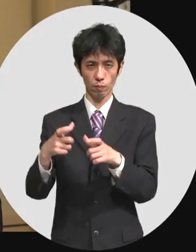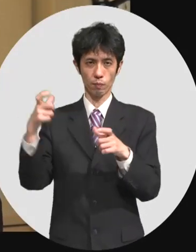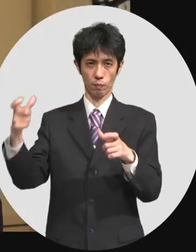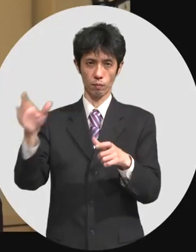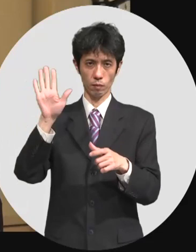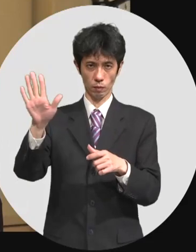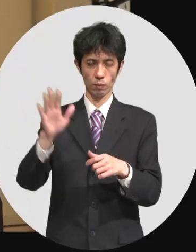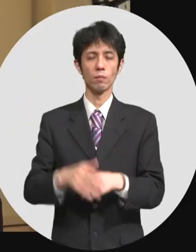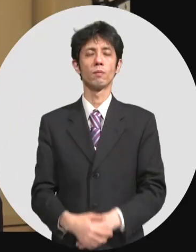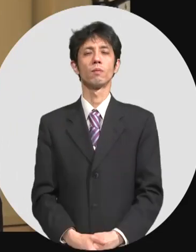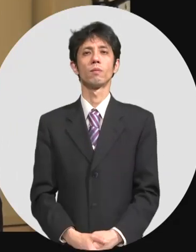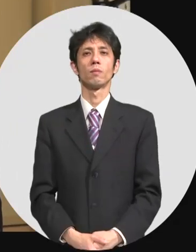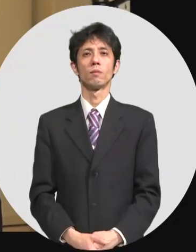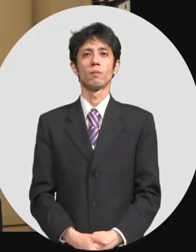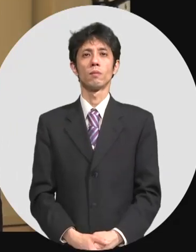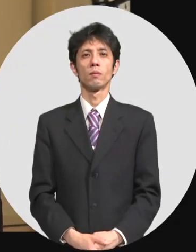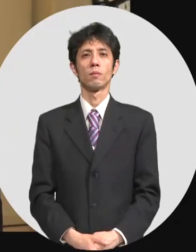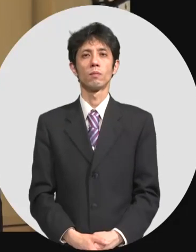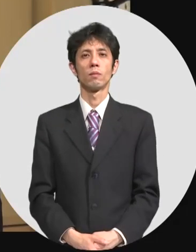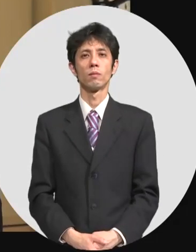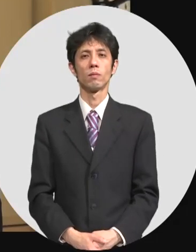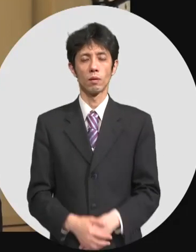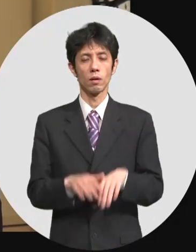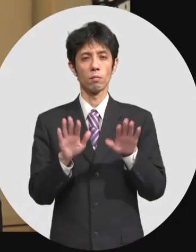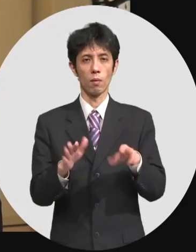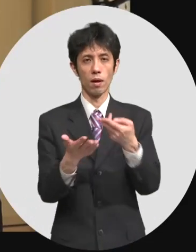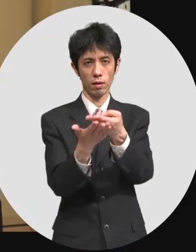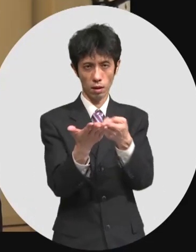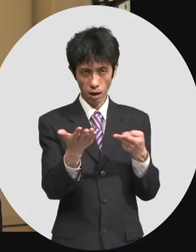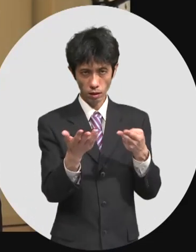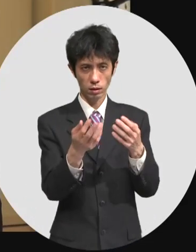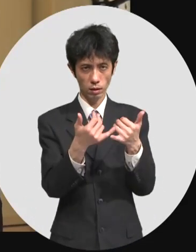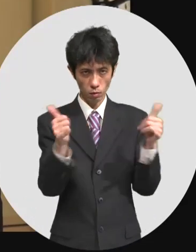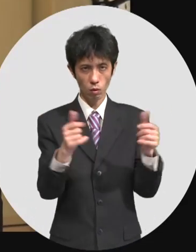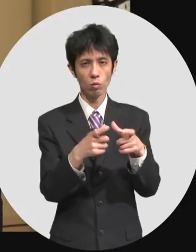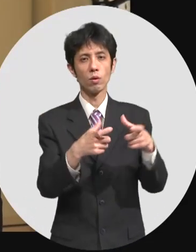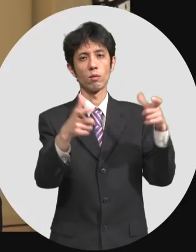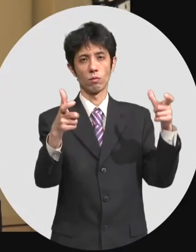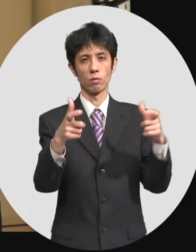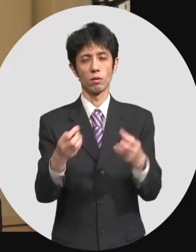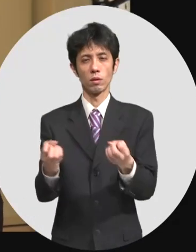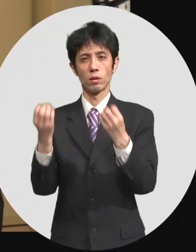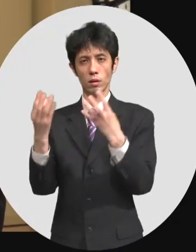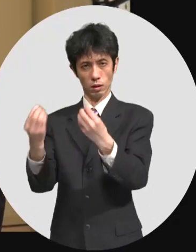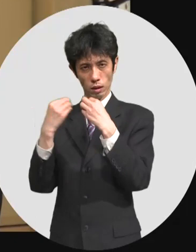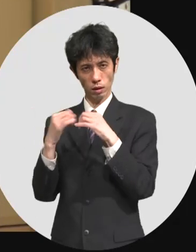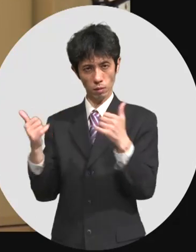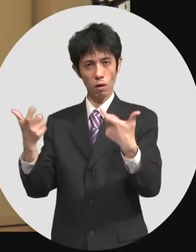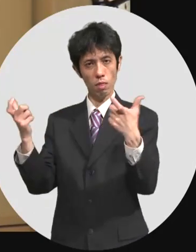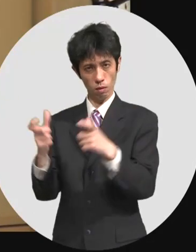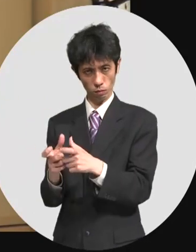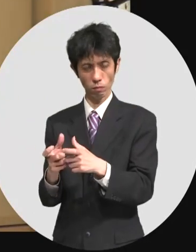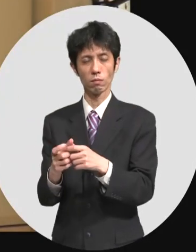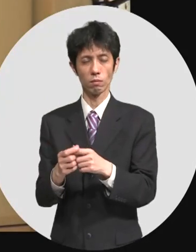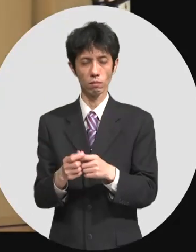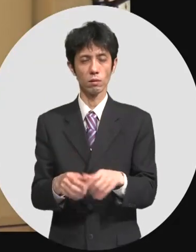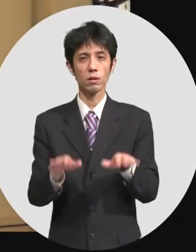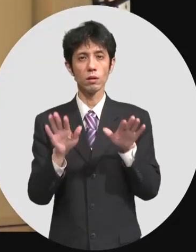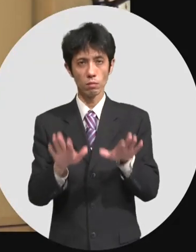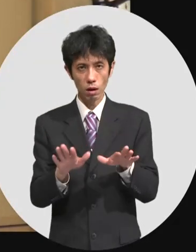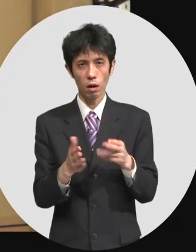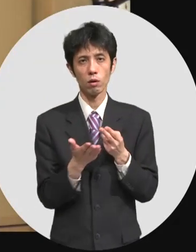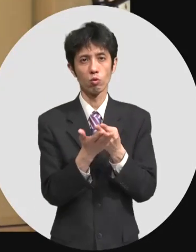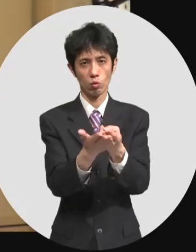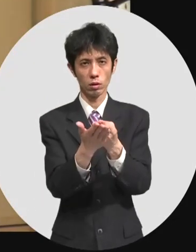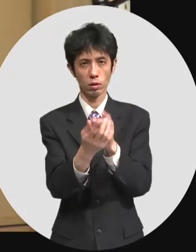は264床になっております。一方で、退院等の数も増えてきたし、新規感染者数が減っているということ